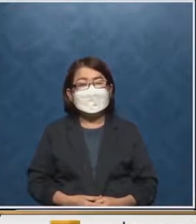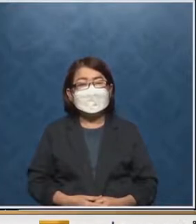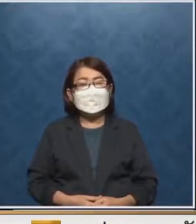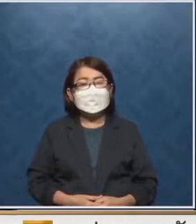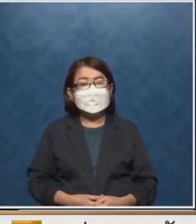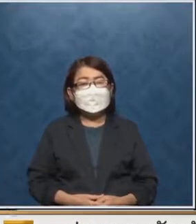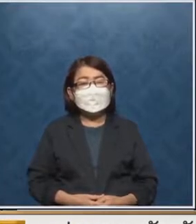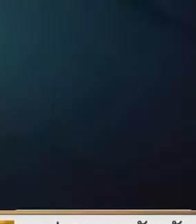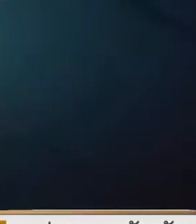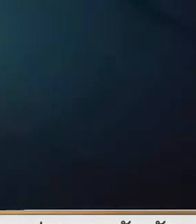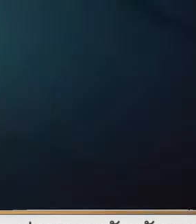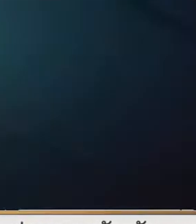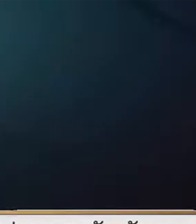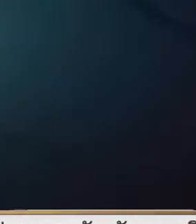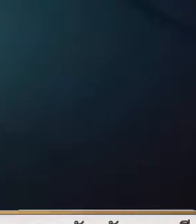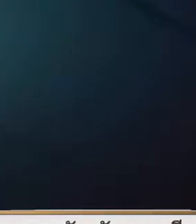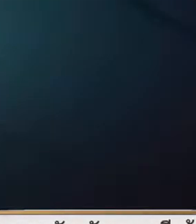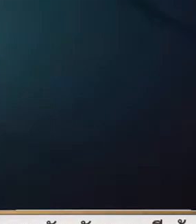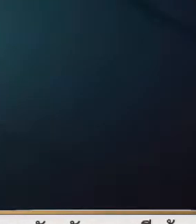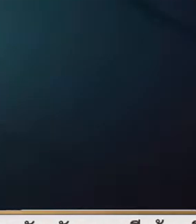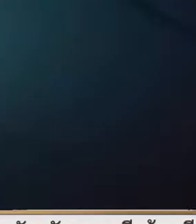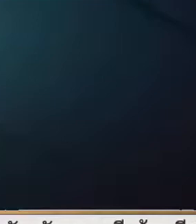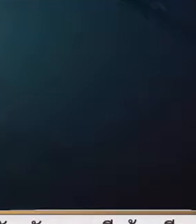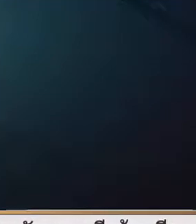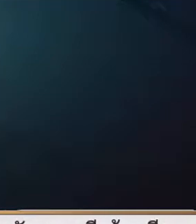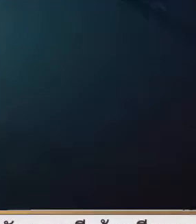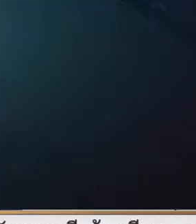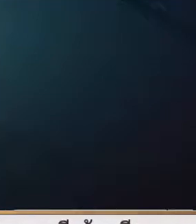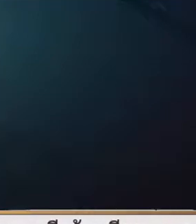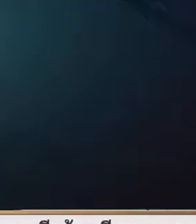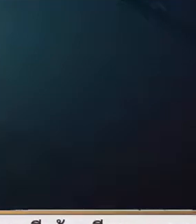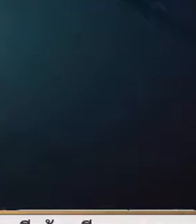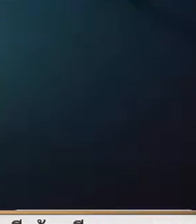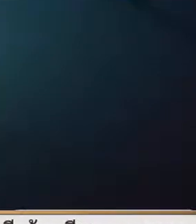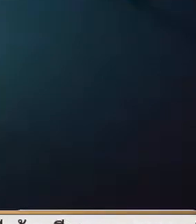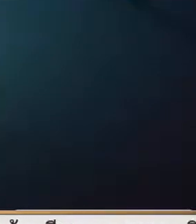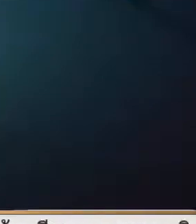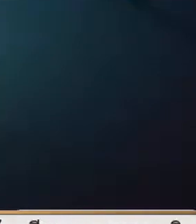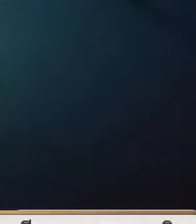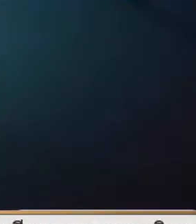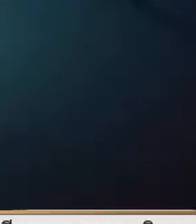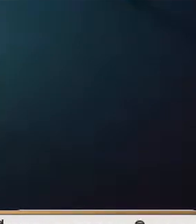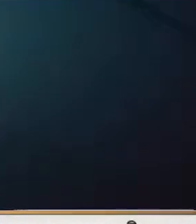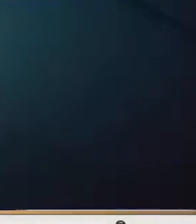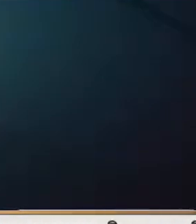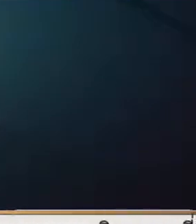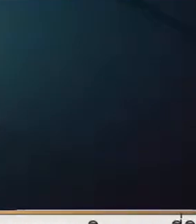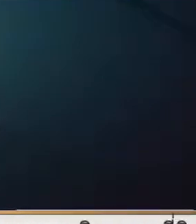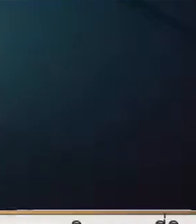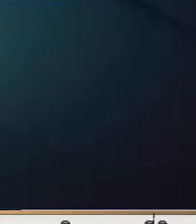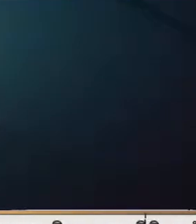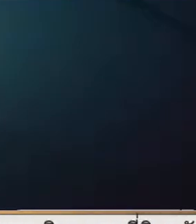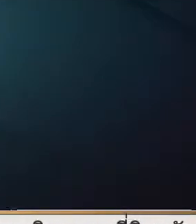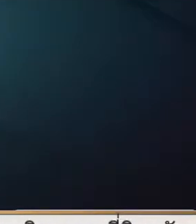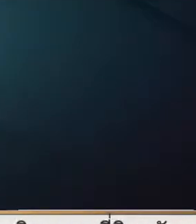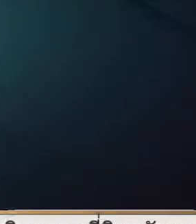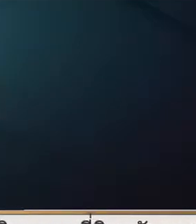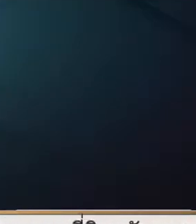นับสนุนการผลิตสื่อขาดเงินทุนจึงทำให้การผลิตและเผยแพร่สื่อดีมีคุณภาพมีจำนวนน้